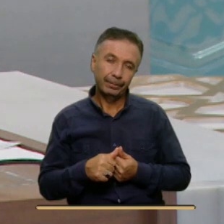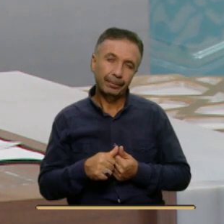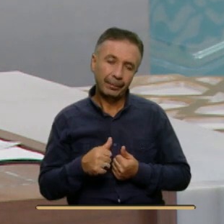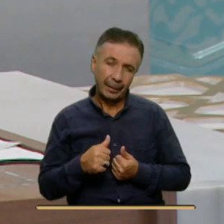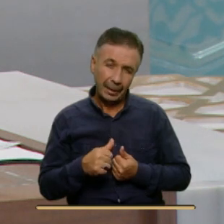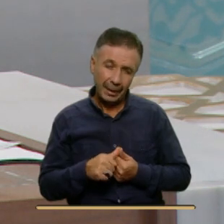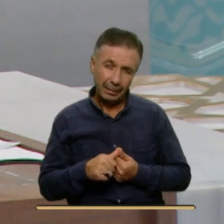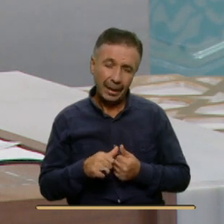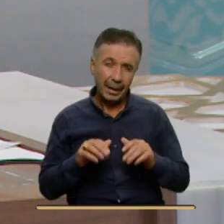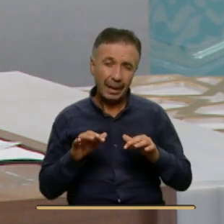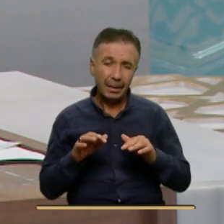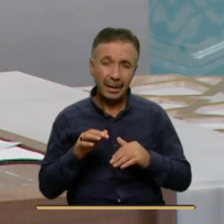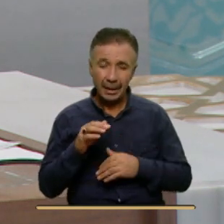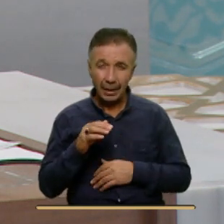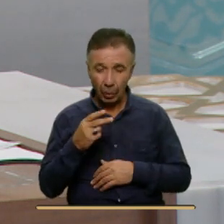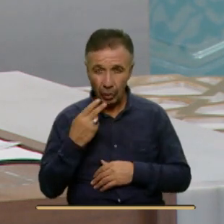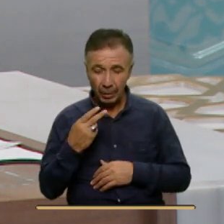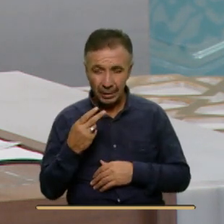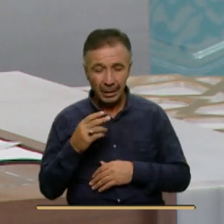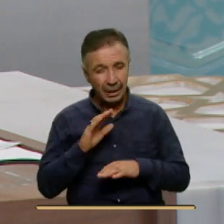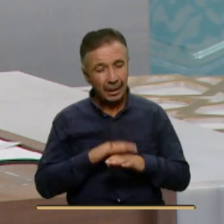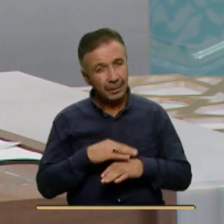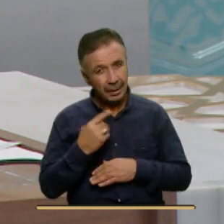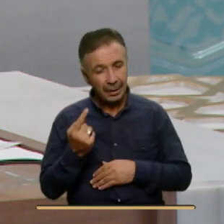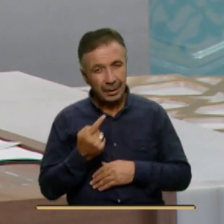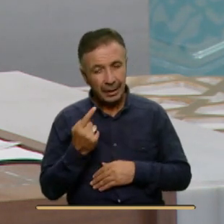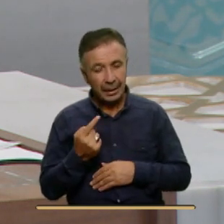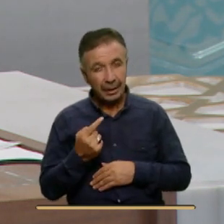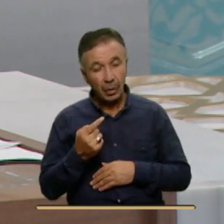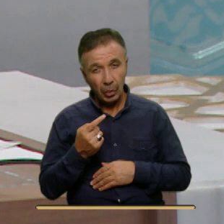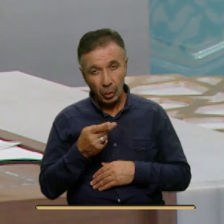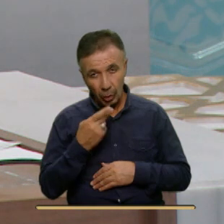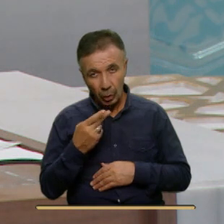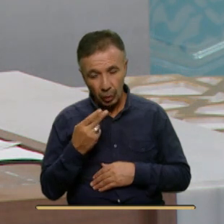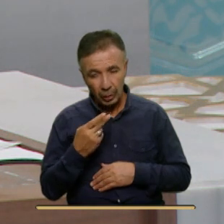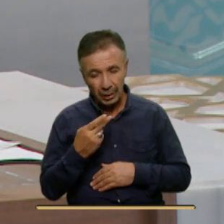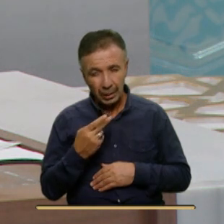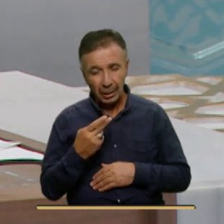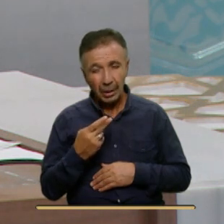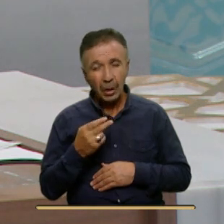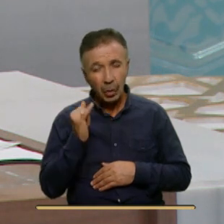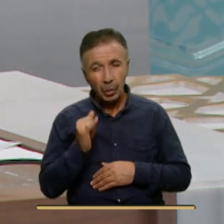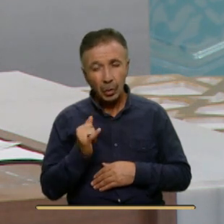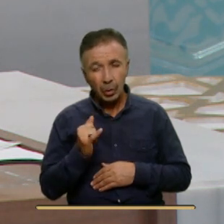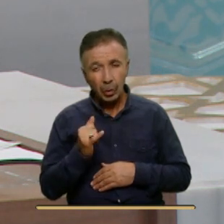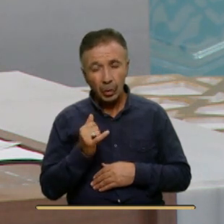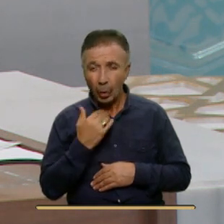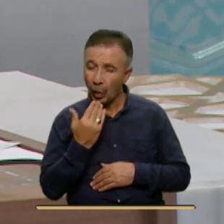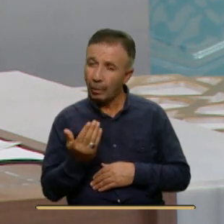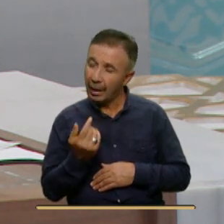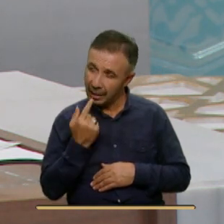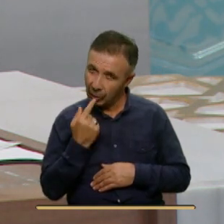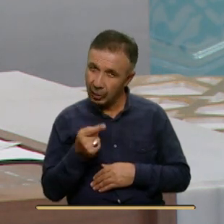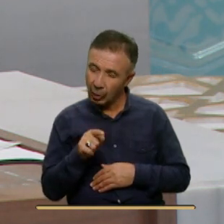eşimden, elinden de, dilinden de, yani yaptıklarından da, konuştuklarından da kötülük gelmez diyebiliyorsa, işte